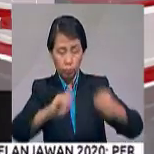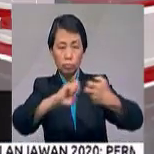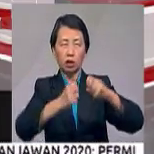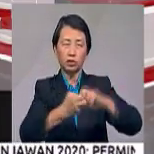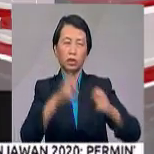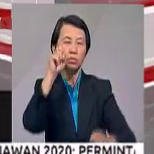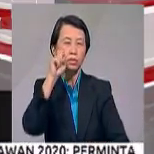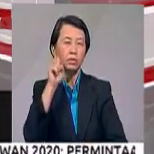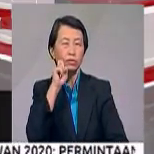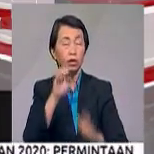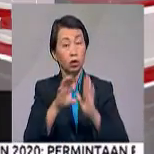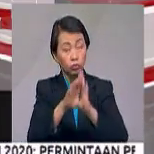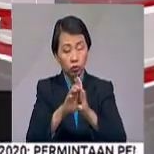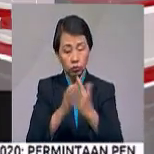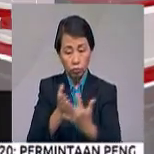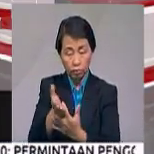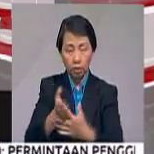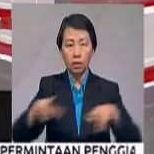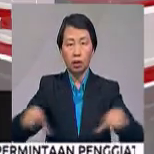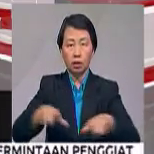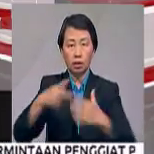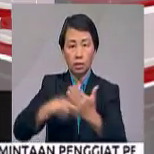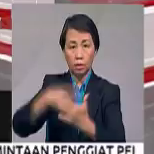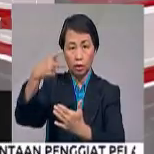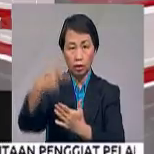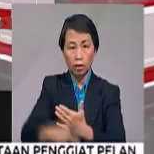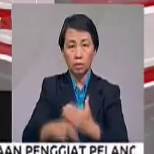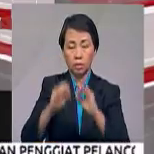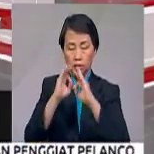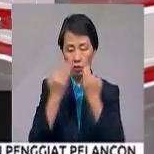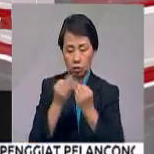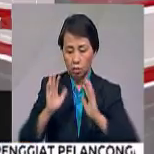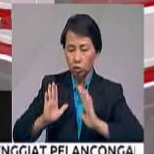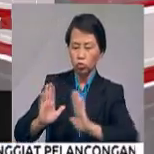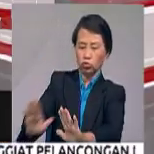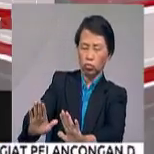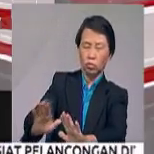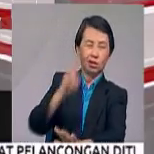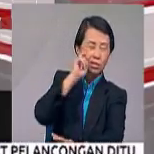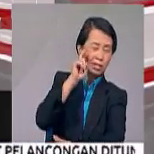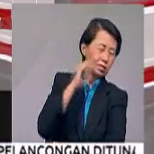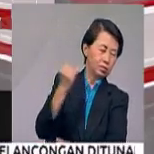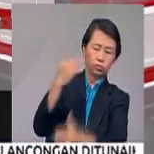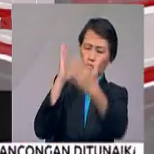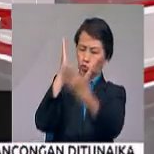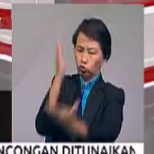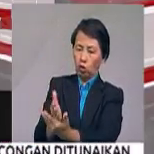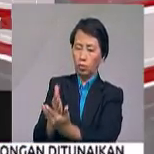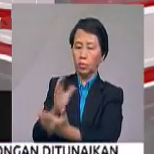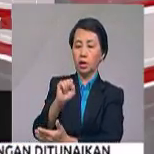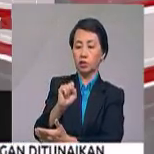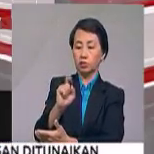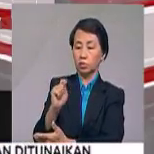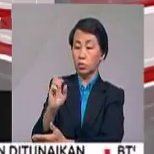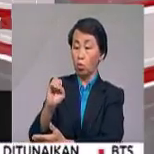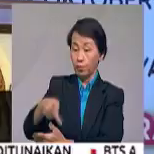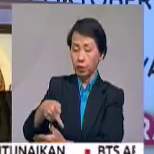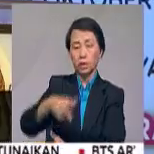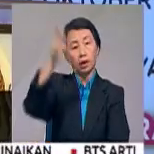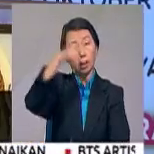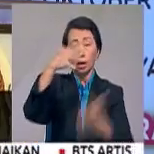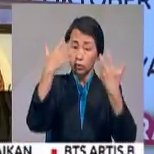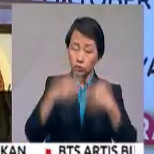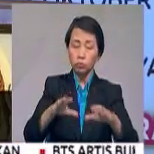itu antaranya melalui pelaksanaan program sekeluarga tolak pornografi STOP. Pada masa yang sama, kerajaan juga